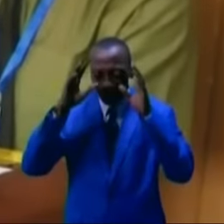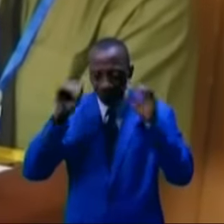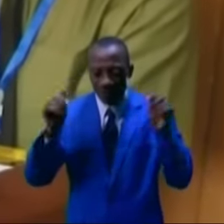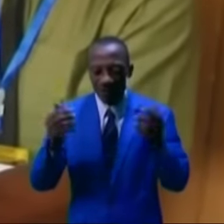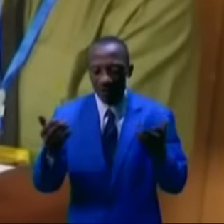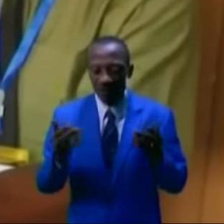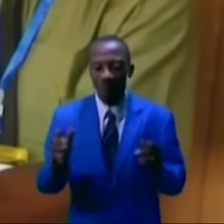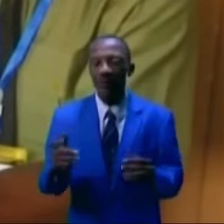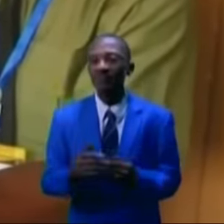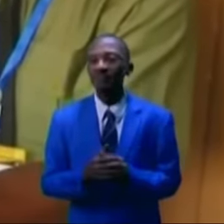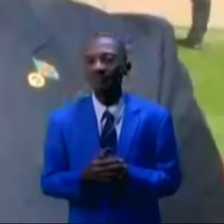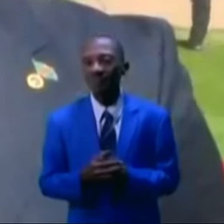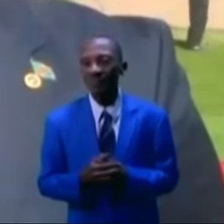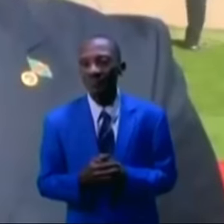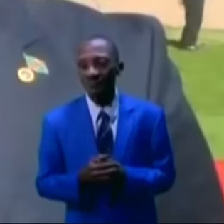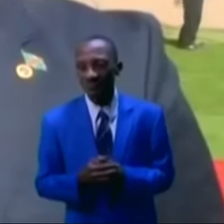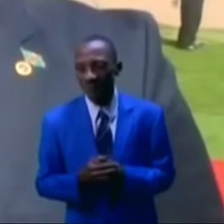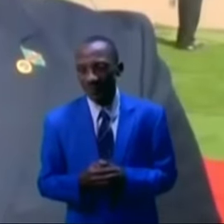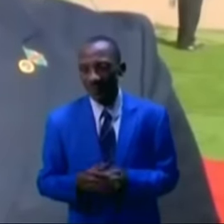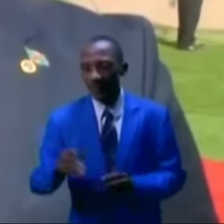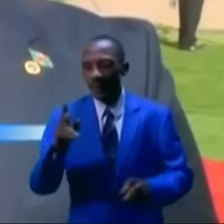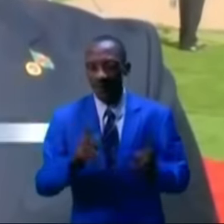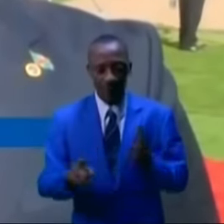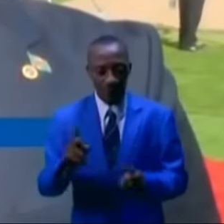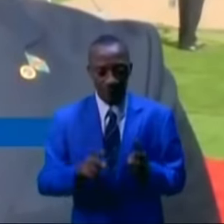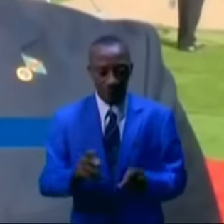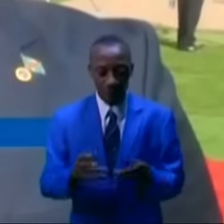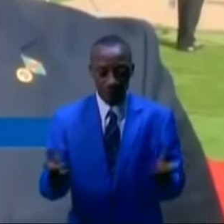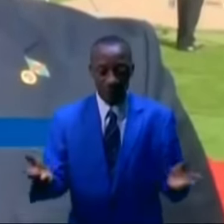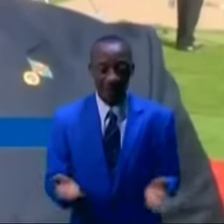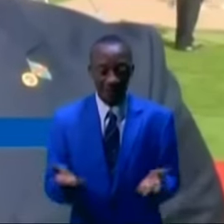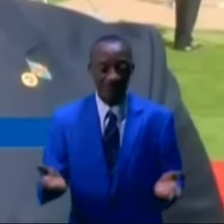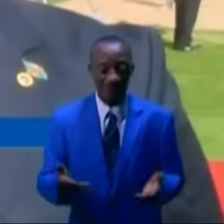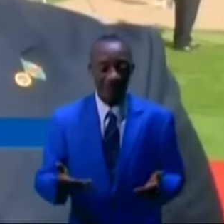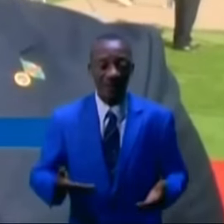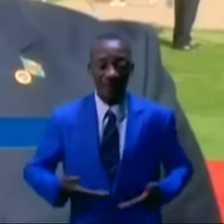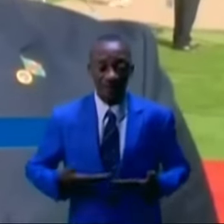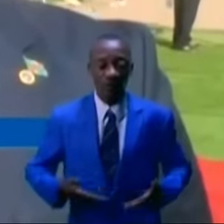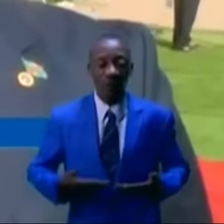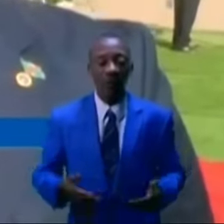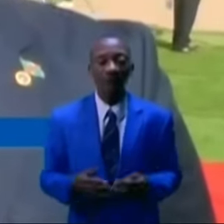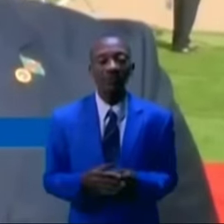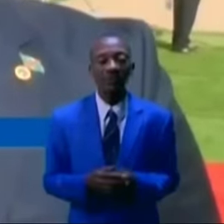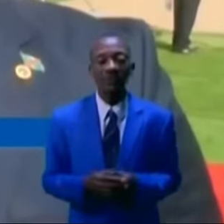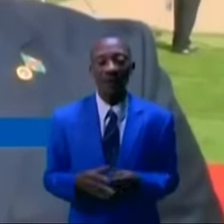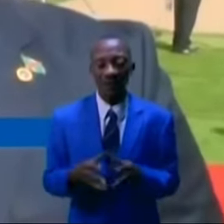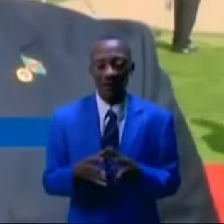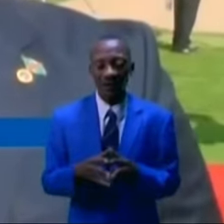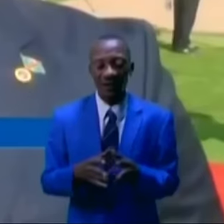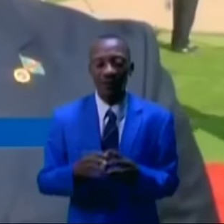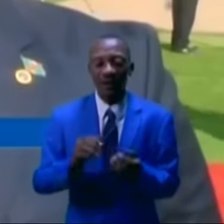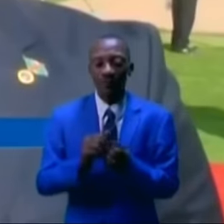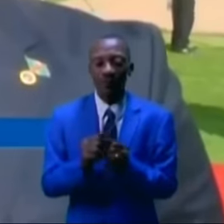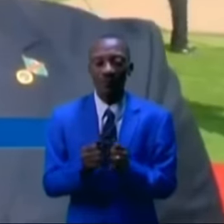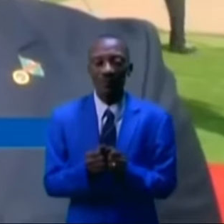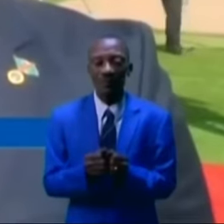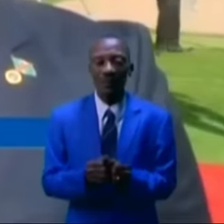cette acquisition avec beaucoup de joie, étant donné que la SNCC ou bien le train, ce